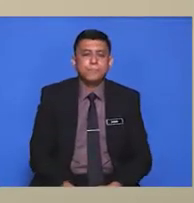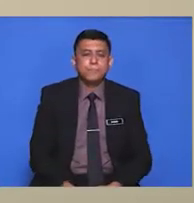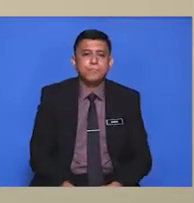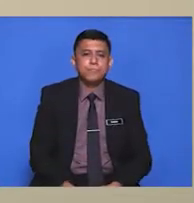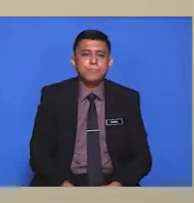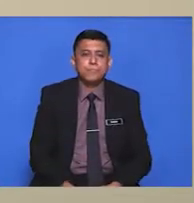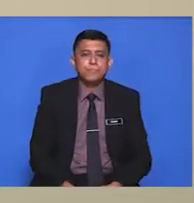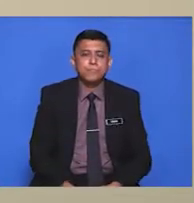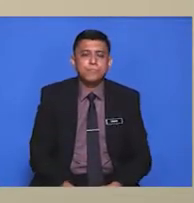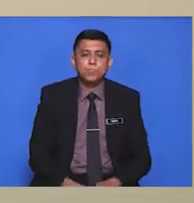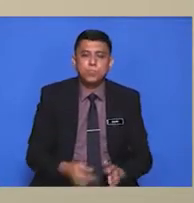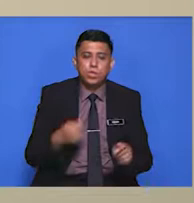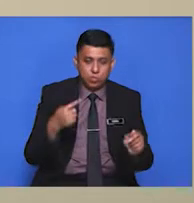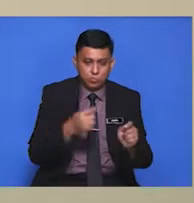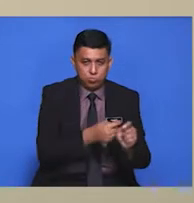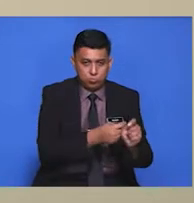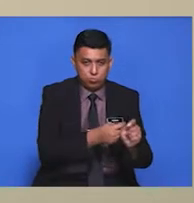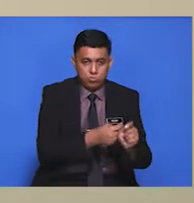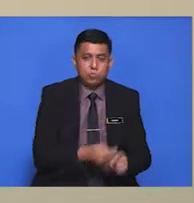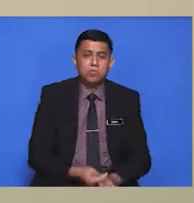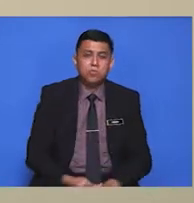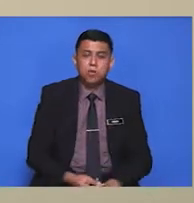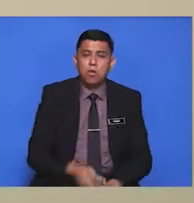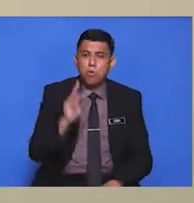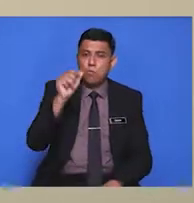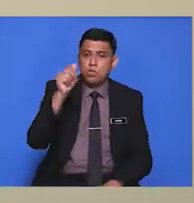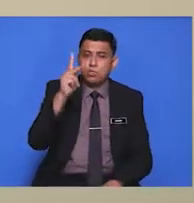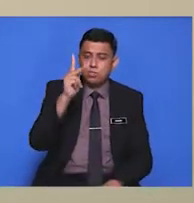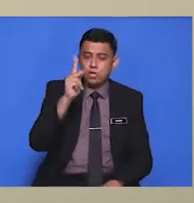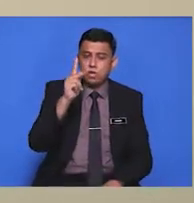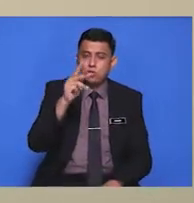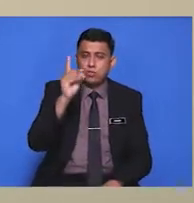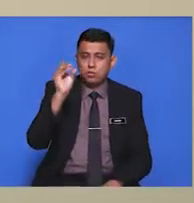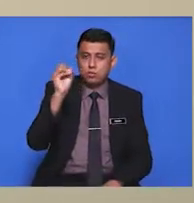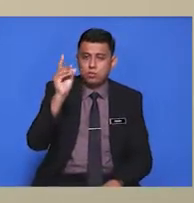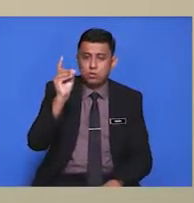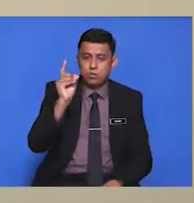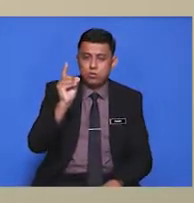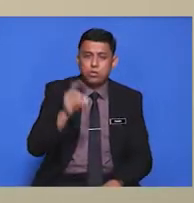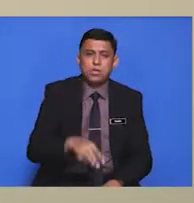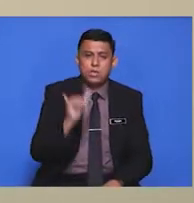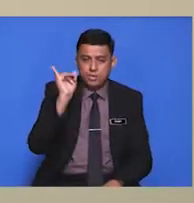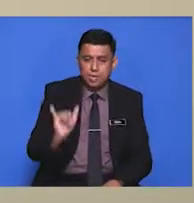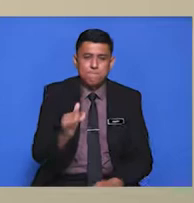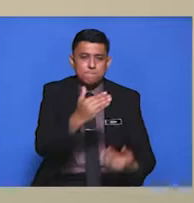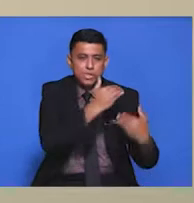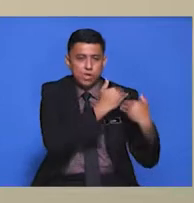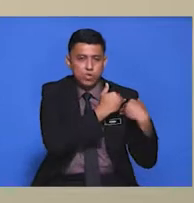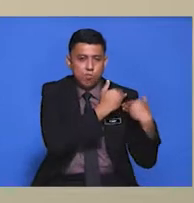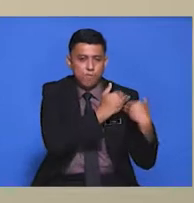Pernyataan ini juga turut memperlihatkan perwatakan Dodo yang merupakan seorang bapa yang